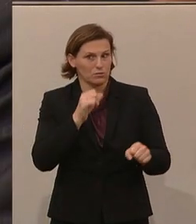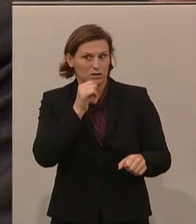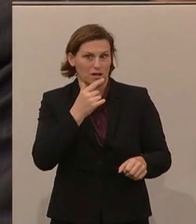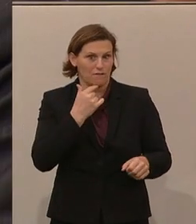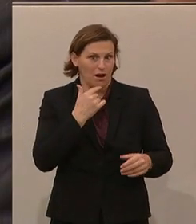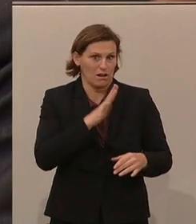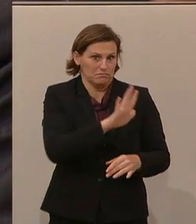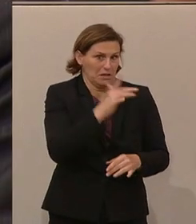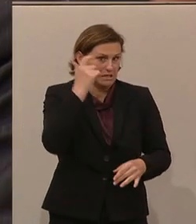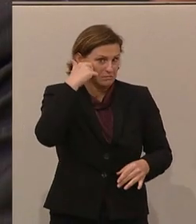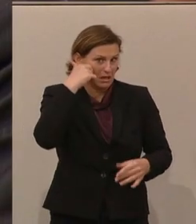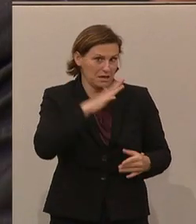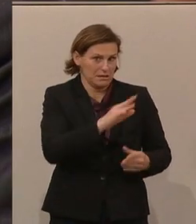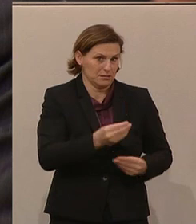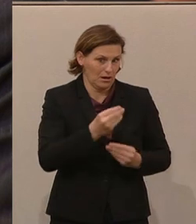hat.